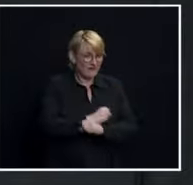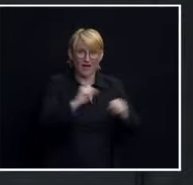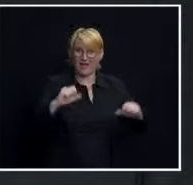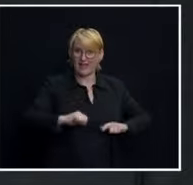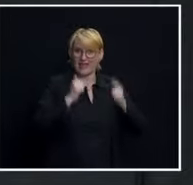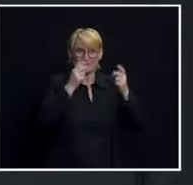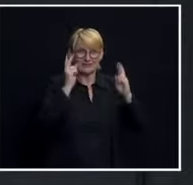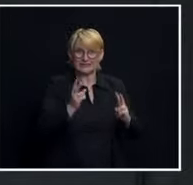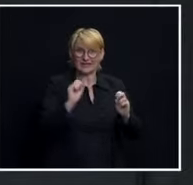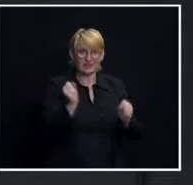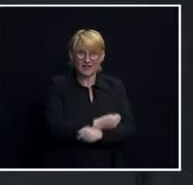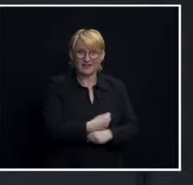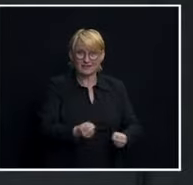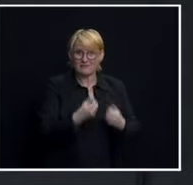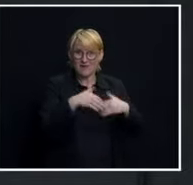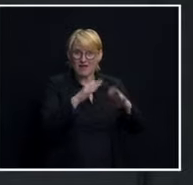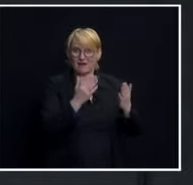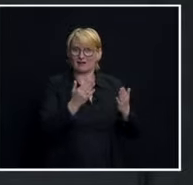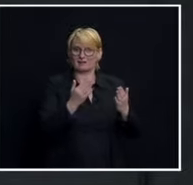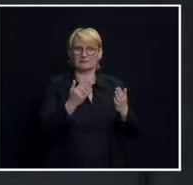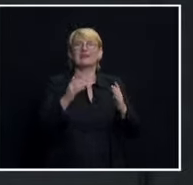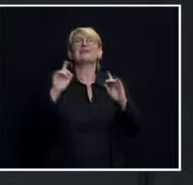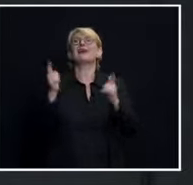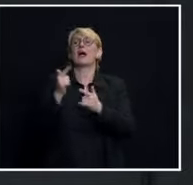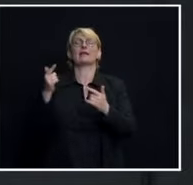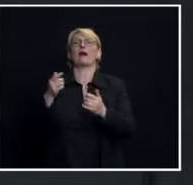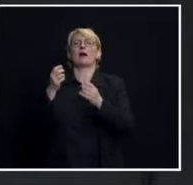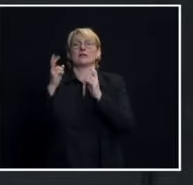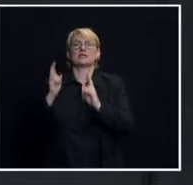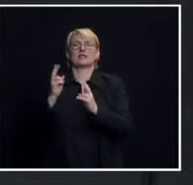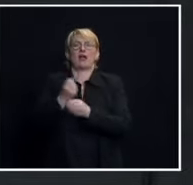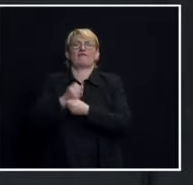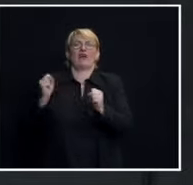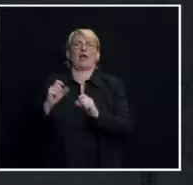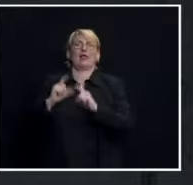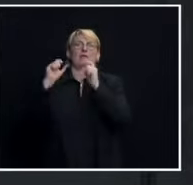und sicher leben können, da kann niemand frei und sicher leben.